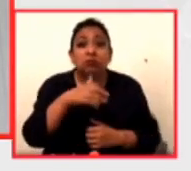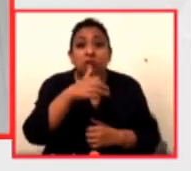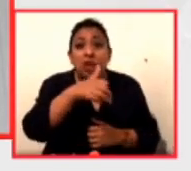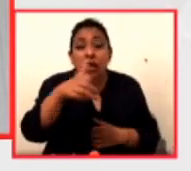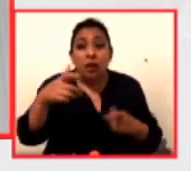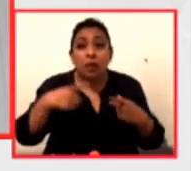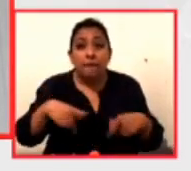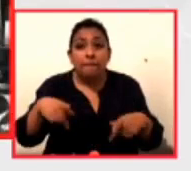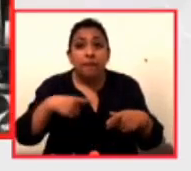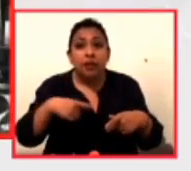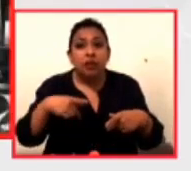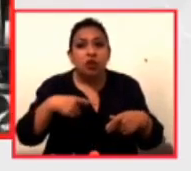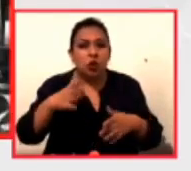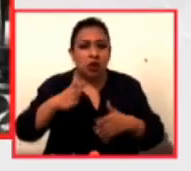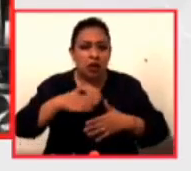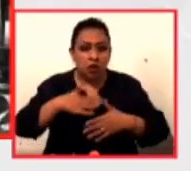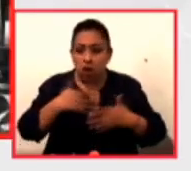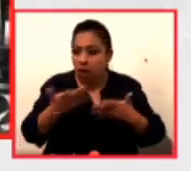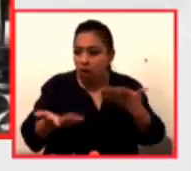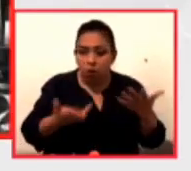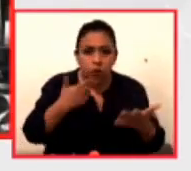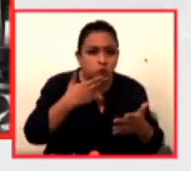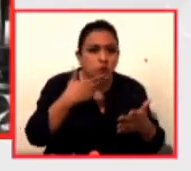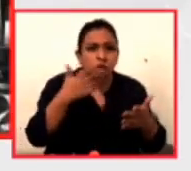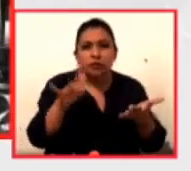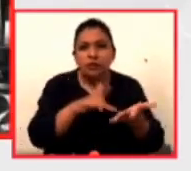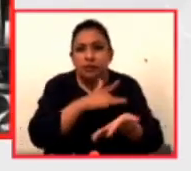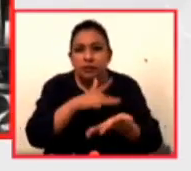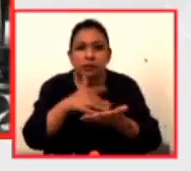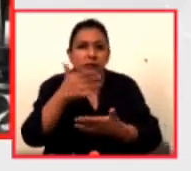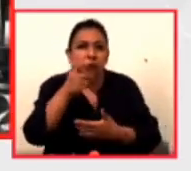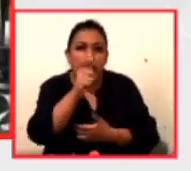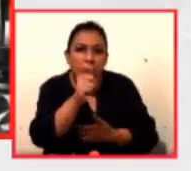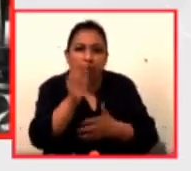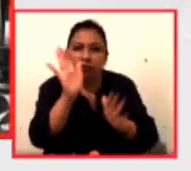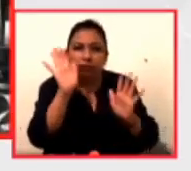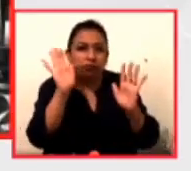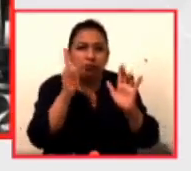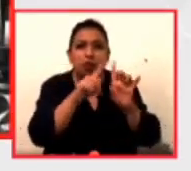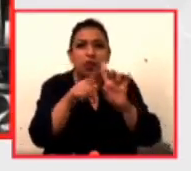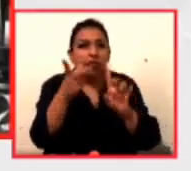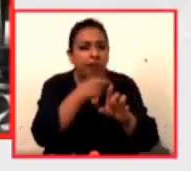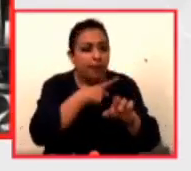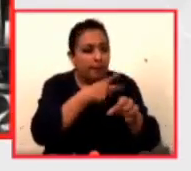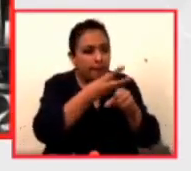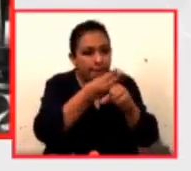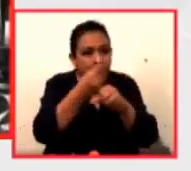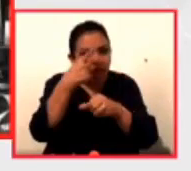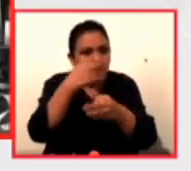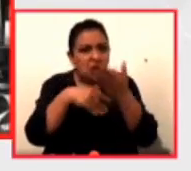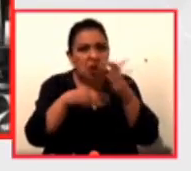ça résonnait un petit peu avec les réflexions qu'on pourrait avoir aujourd'hui sur les temps que nous vivons actuellement